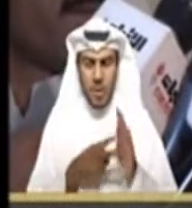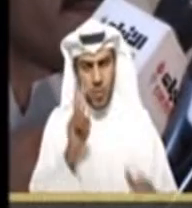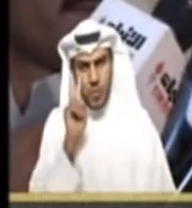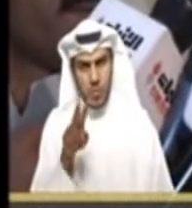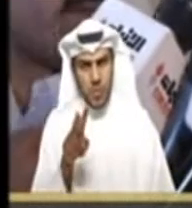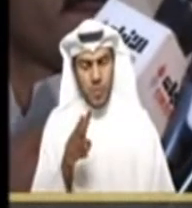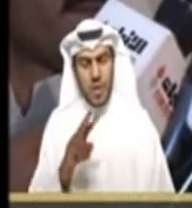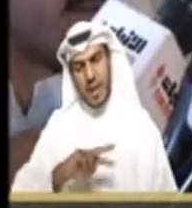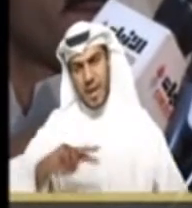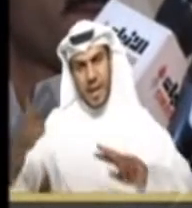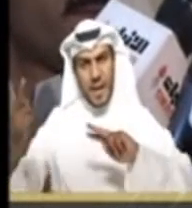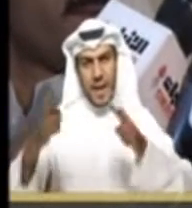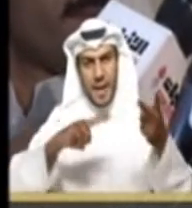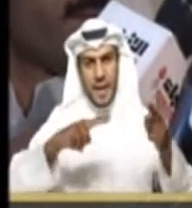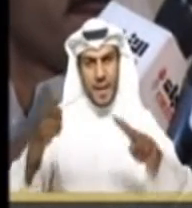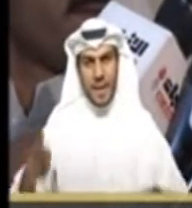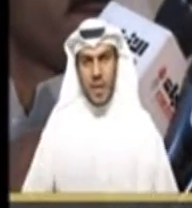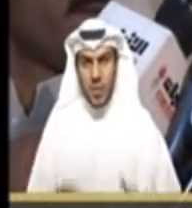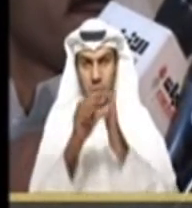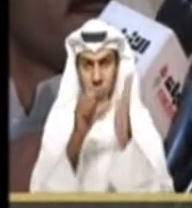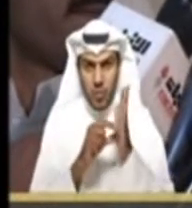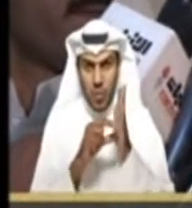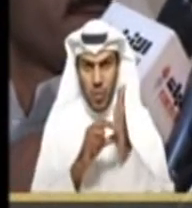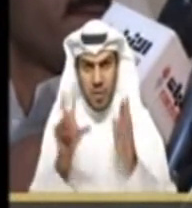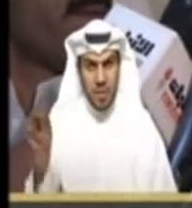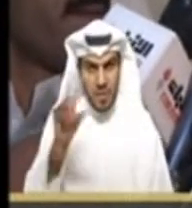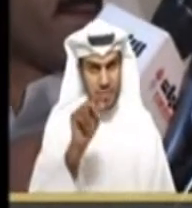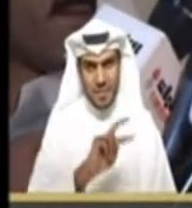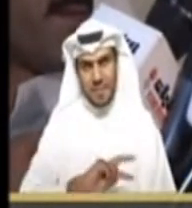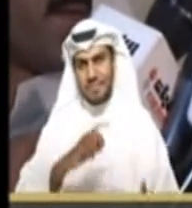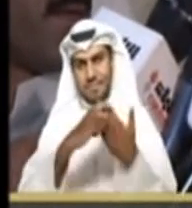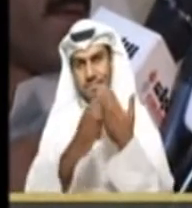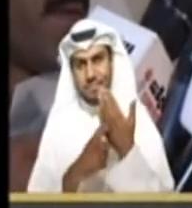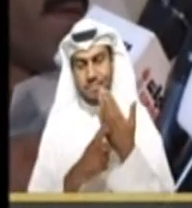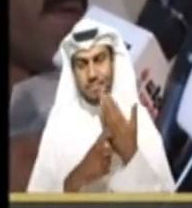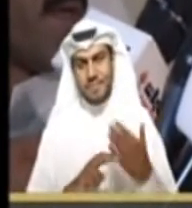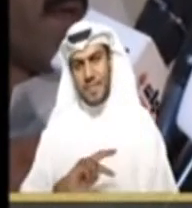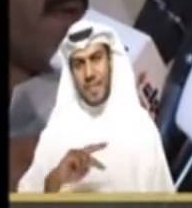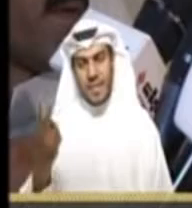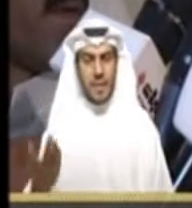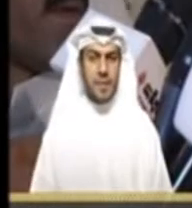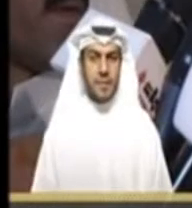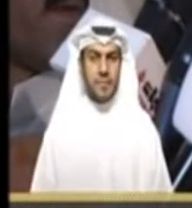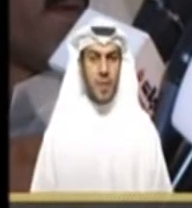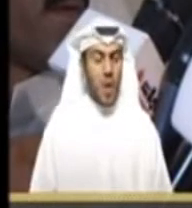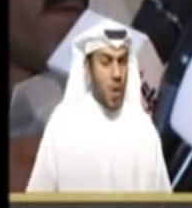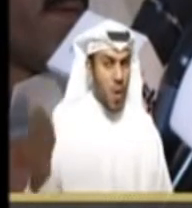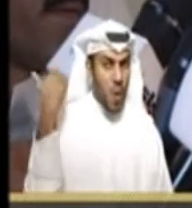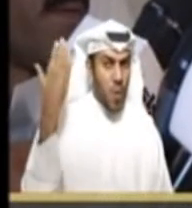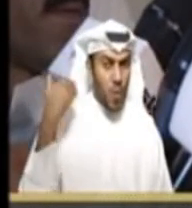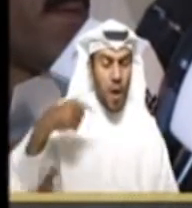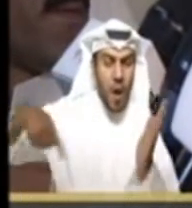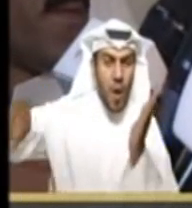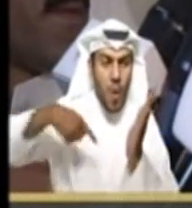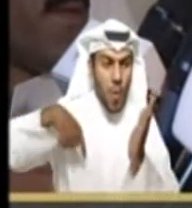ممارسة مختلفة للائحة والدستور، يعني قيام بالتوقيع من قبل